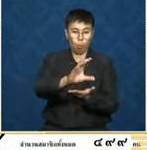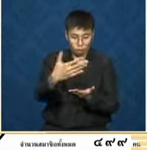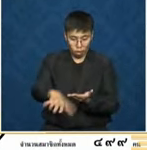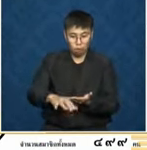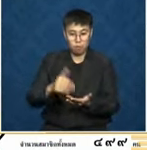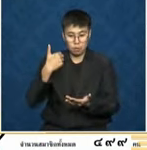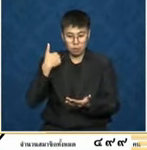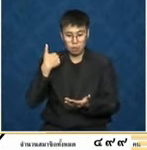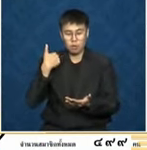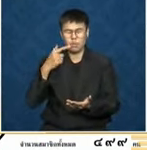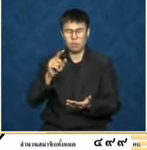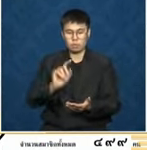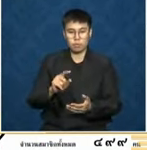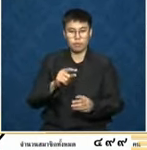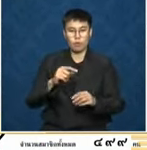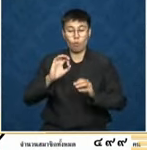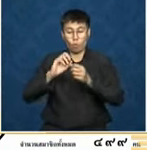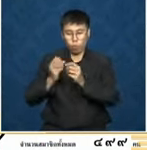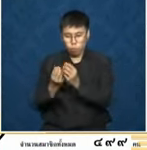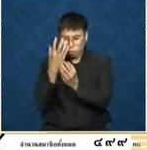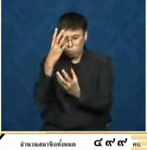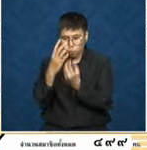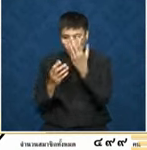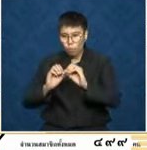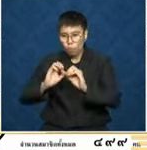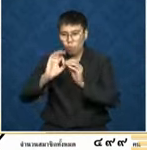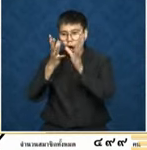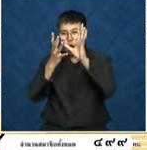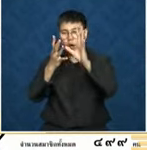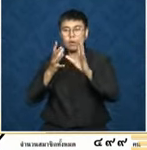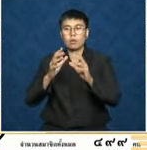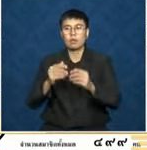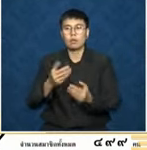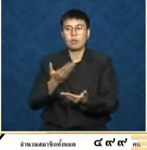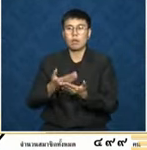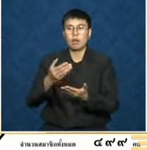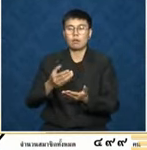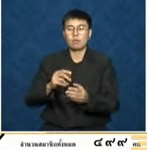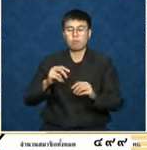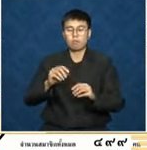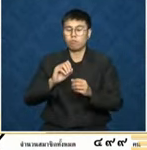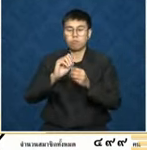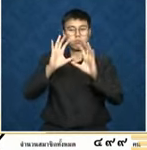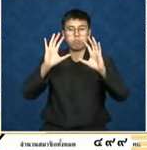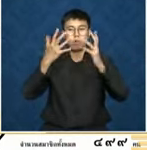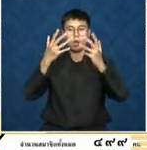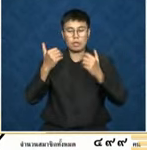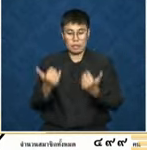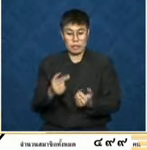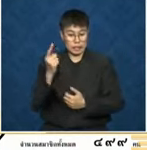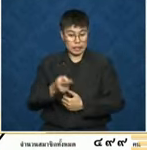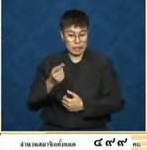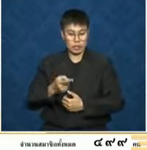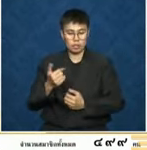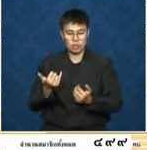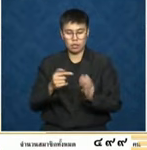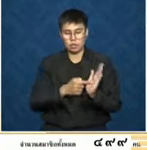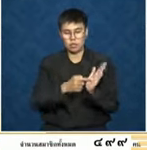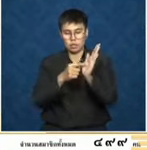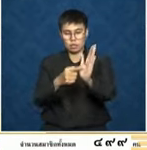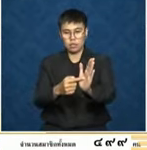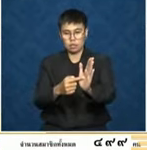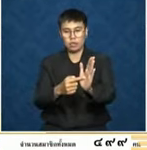าลงมานะครับฤดูกาลของไฟป่าหมอกควันหมดไปแล้วท่านประธานอันนี้คือข้อที่จริงครับท่านประธานเพราะนั้นคือเราพยายามเสนอใน